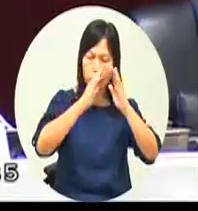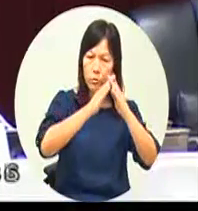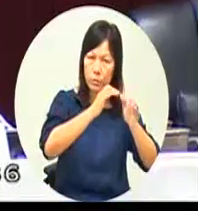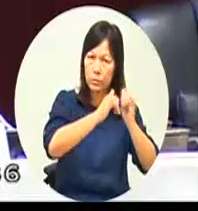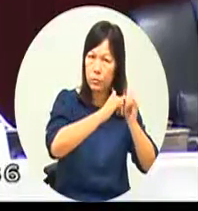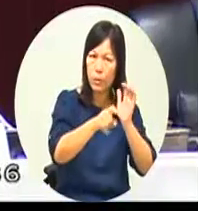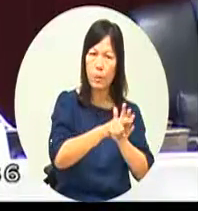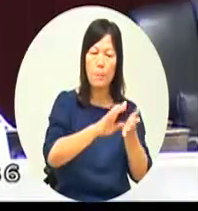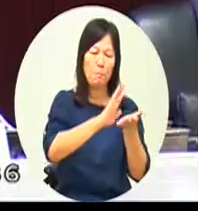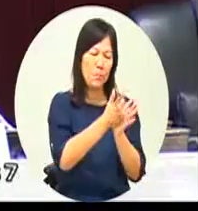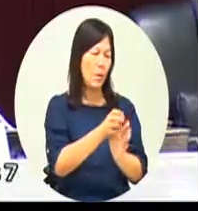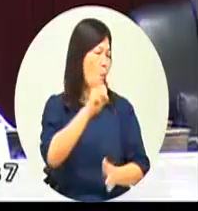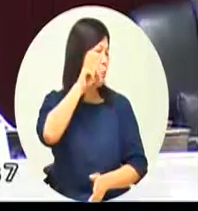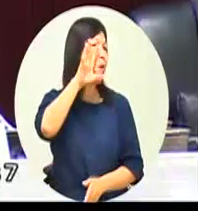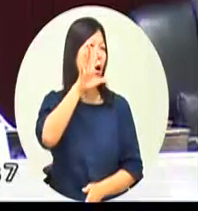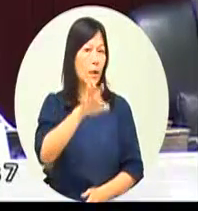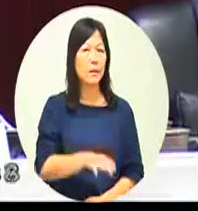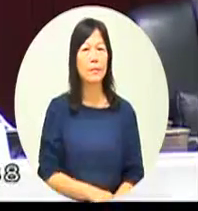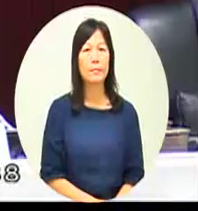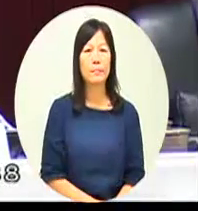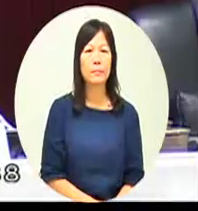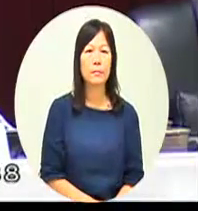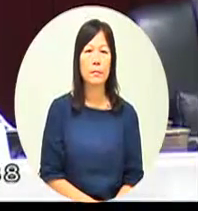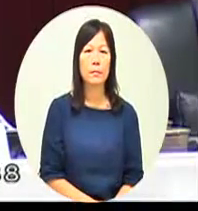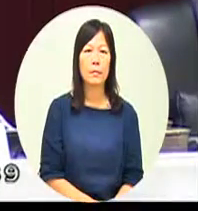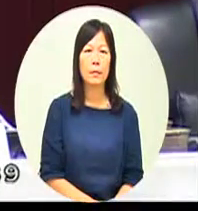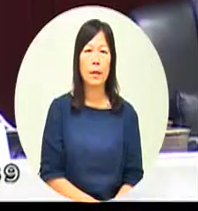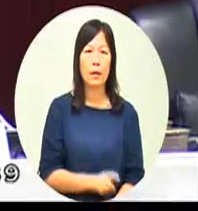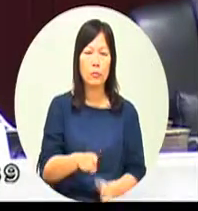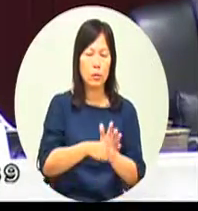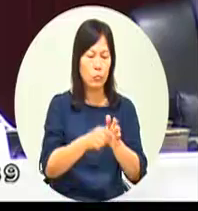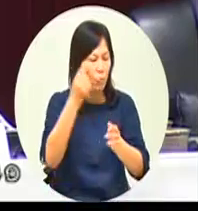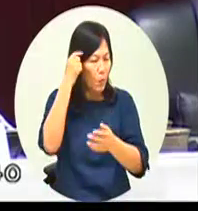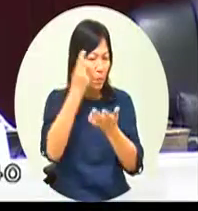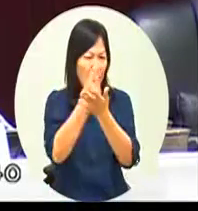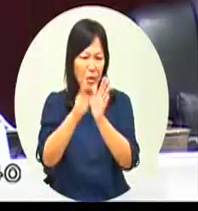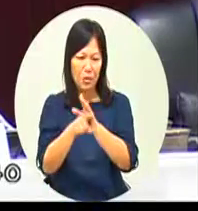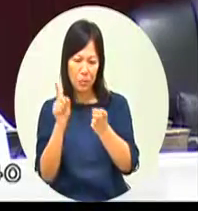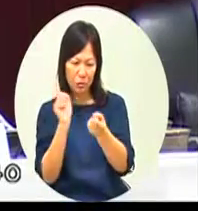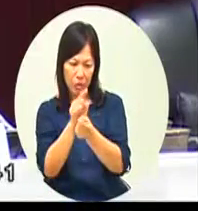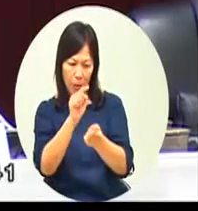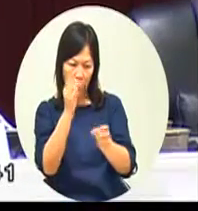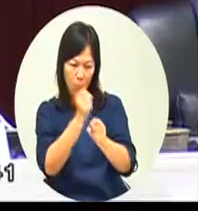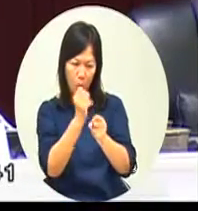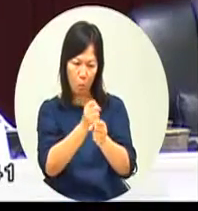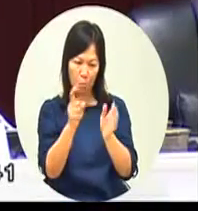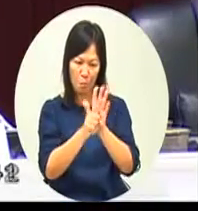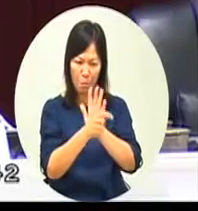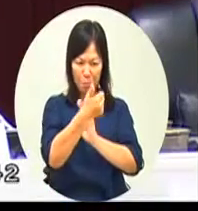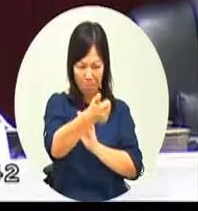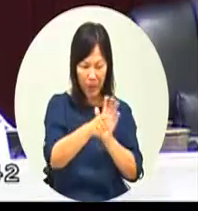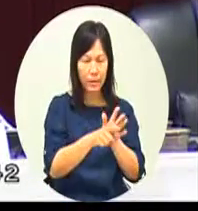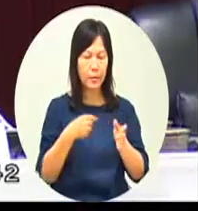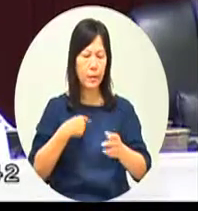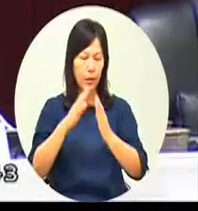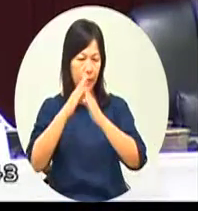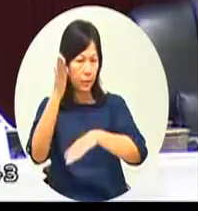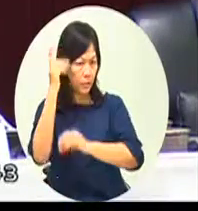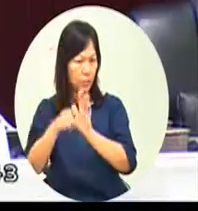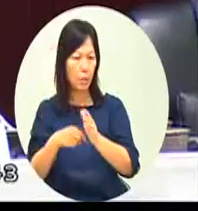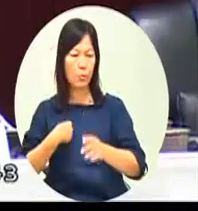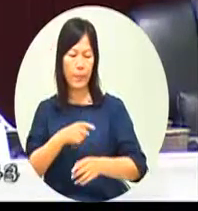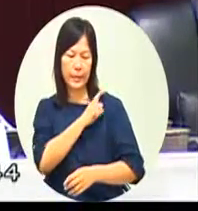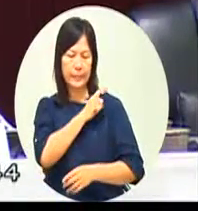越光荣。面对高满意度的市政府，本会绝对不能怠